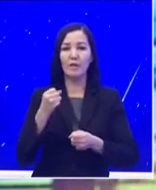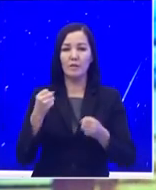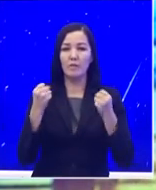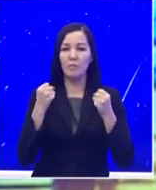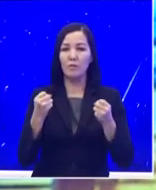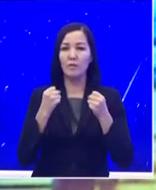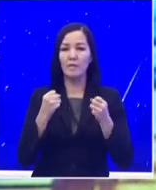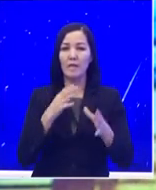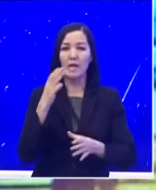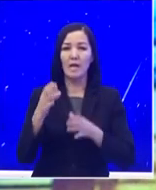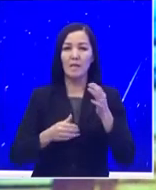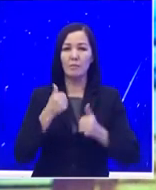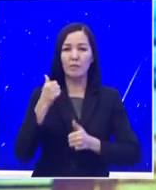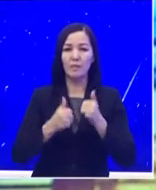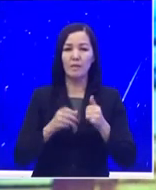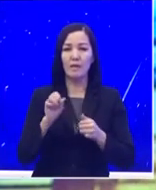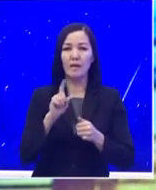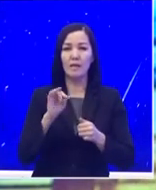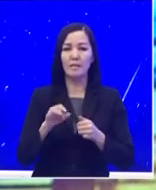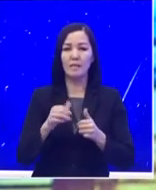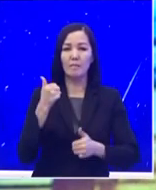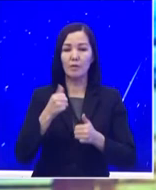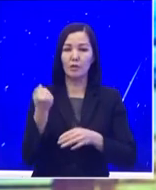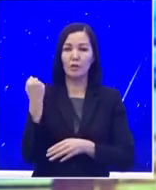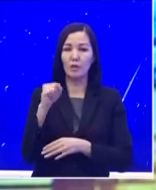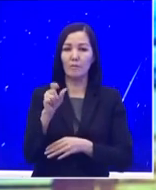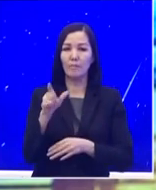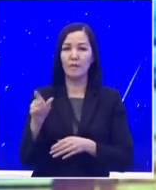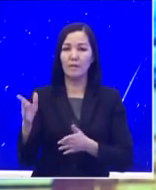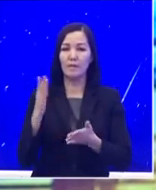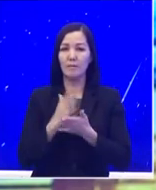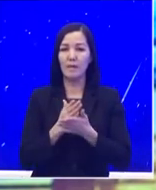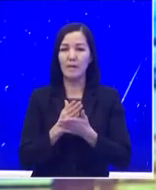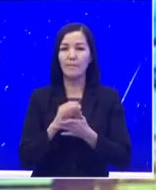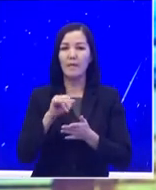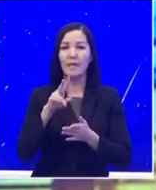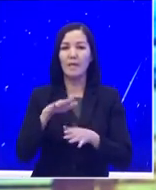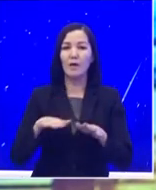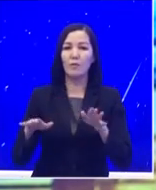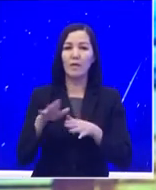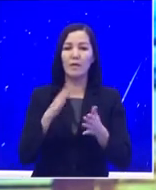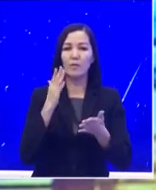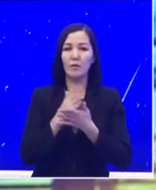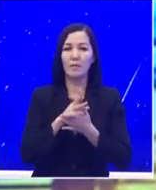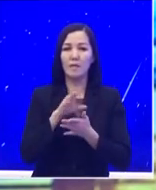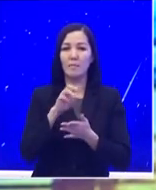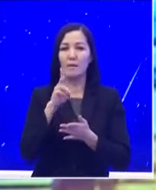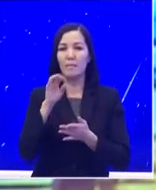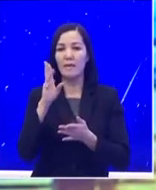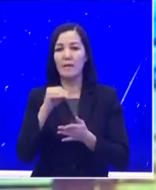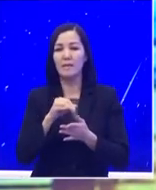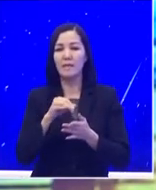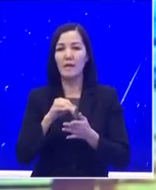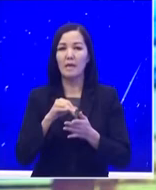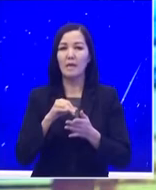автомото шабандоздар арасында әлем чемпиондары мен Азия біріншілігінің жүлдегерлері бар. Олардың дені Іле ауданында орналасқан